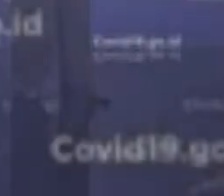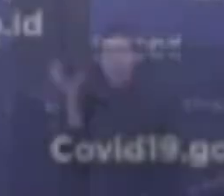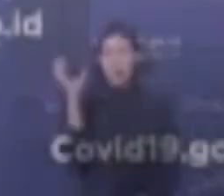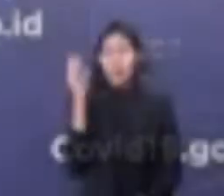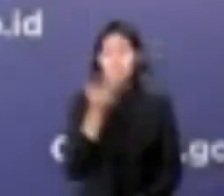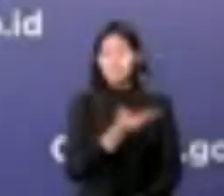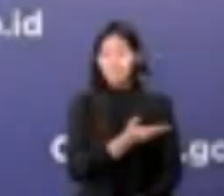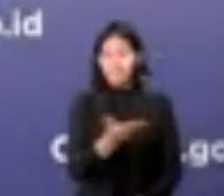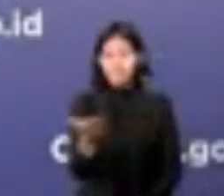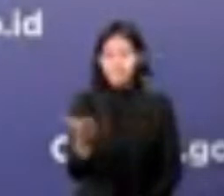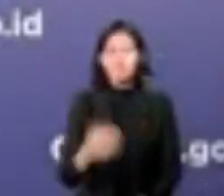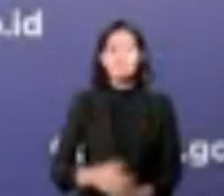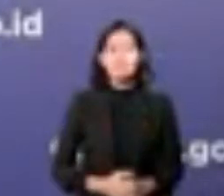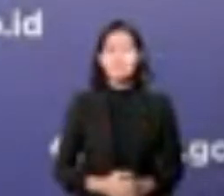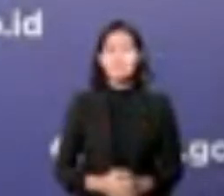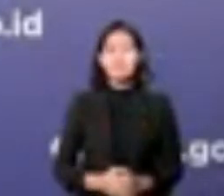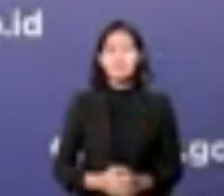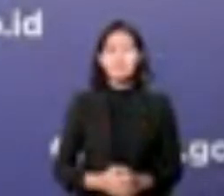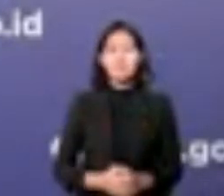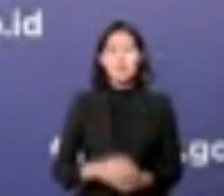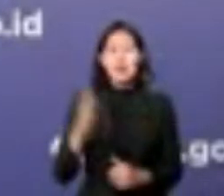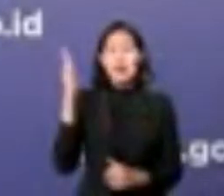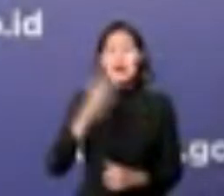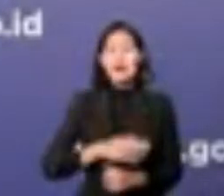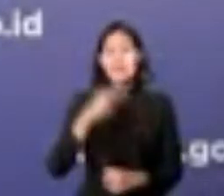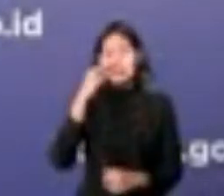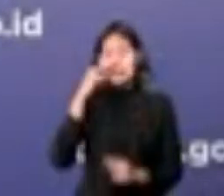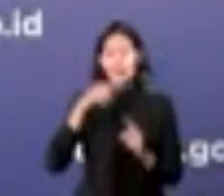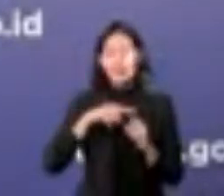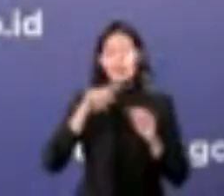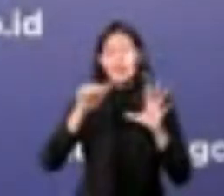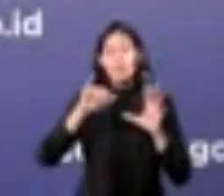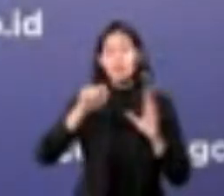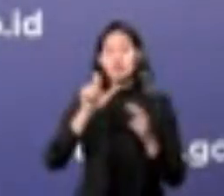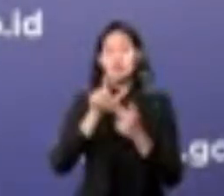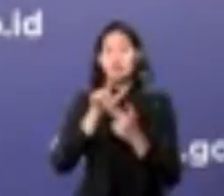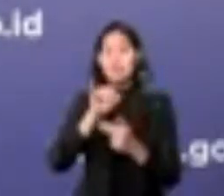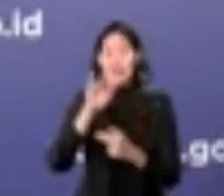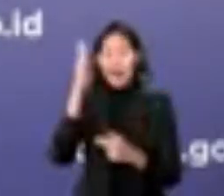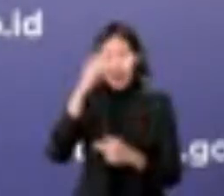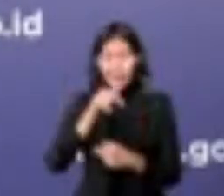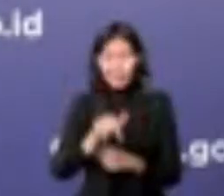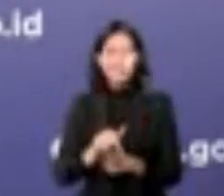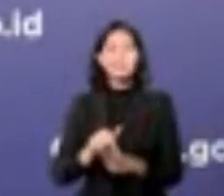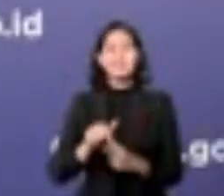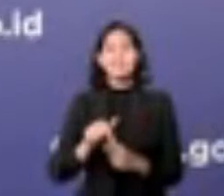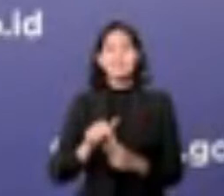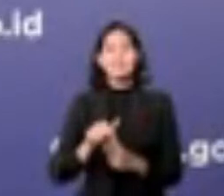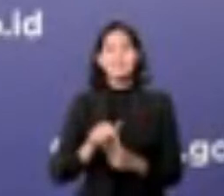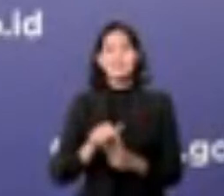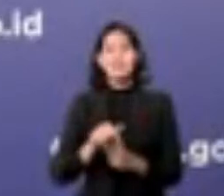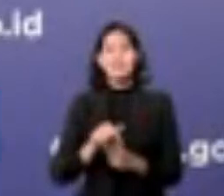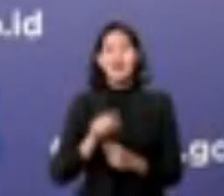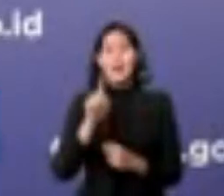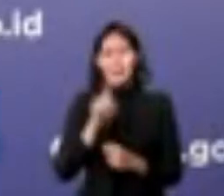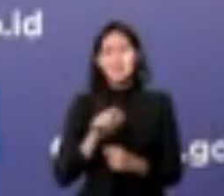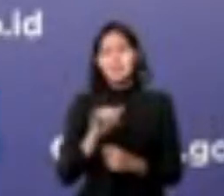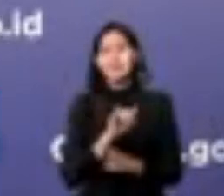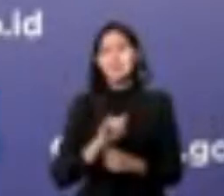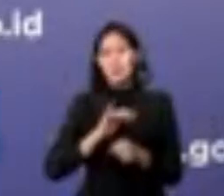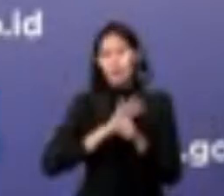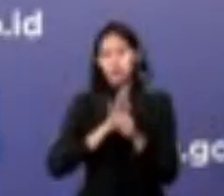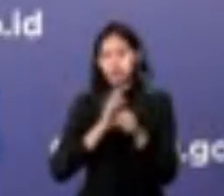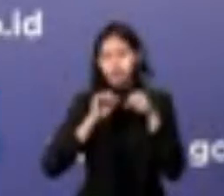Selamat sore, saudara-saudari. Sampai hari Senin tanggal 6 Juli 2020 hari ini, kita masih